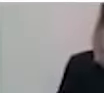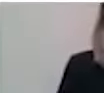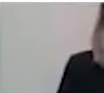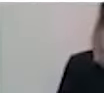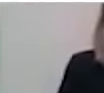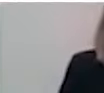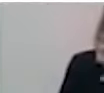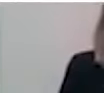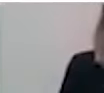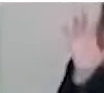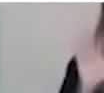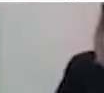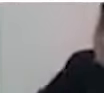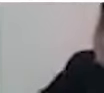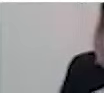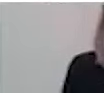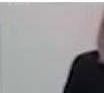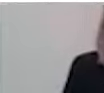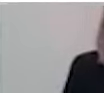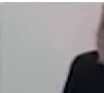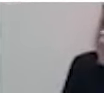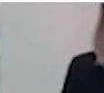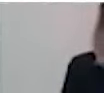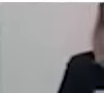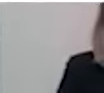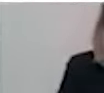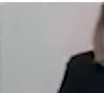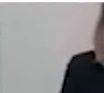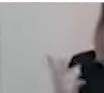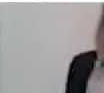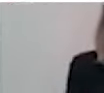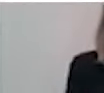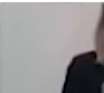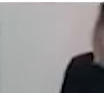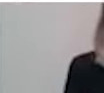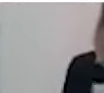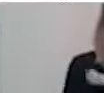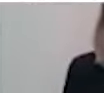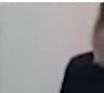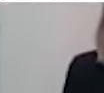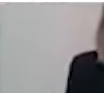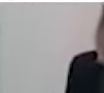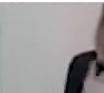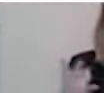істер министрлігі кез келген заңсыз әрекеттер туралы полицияға дереу хабарлауды сұрайды.